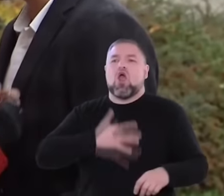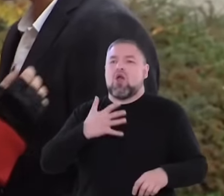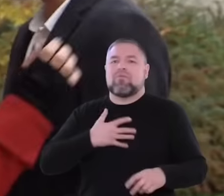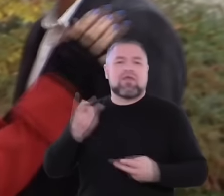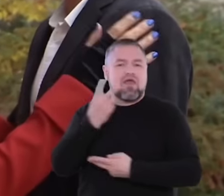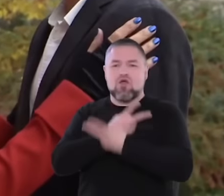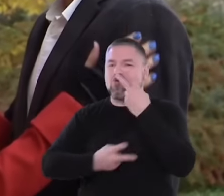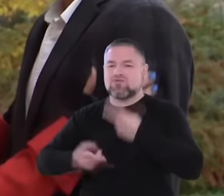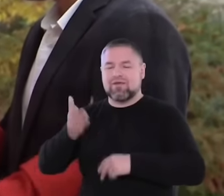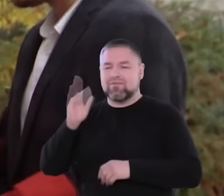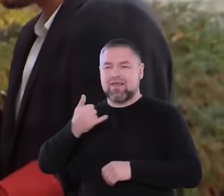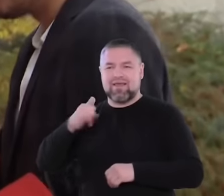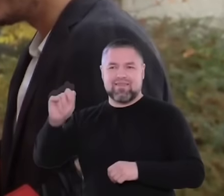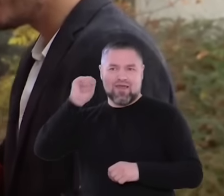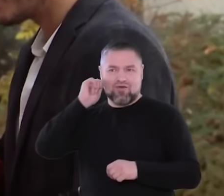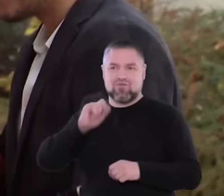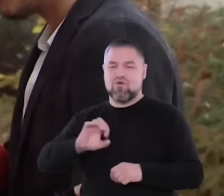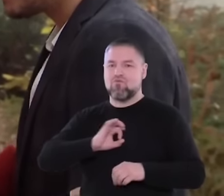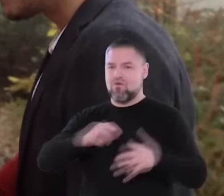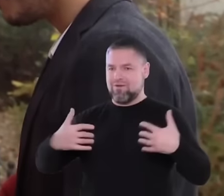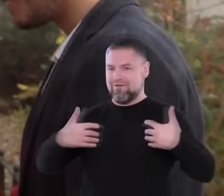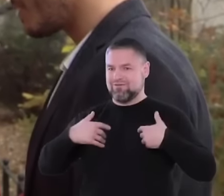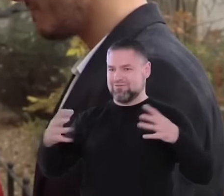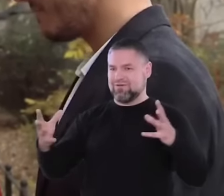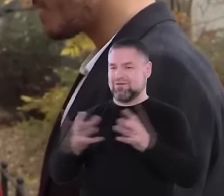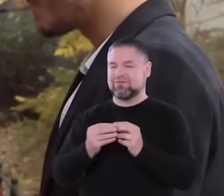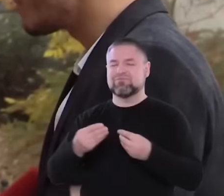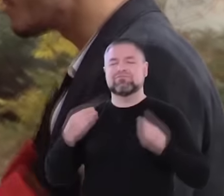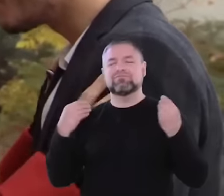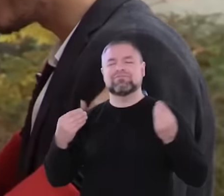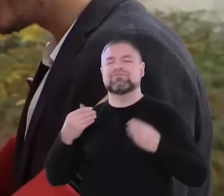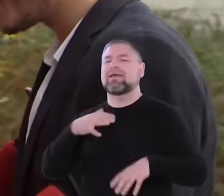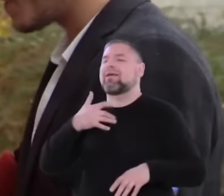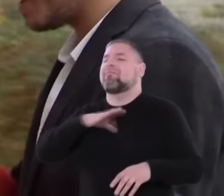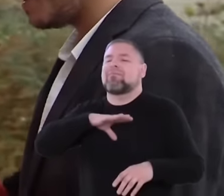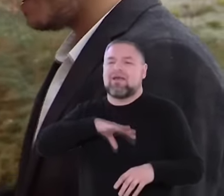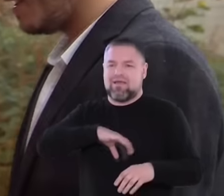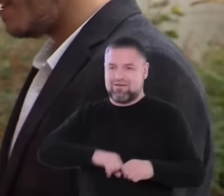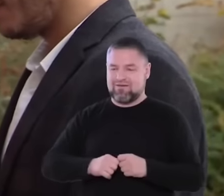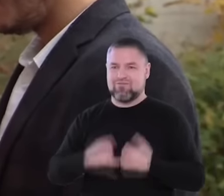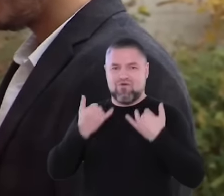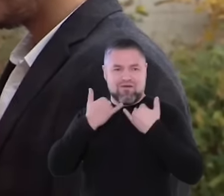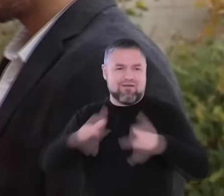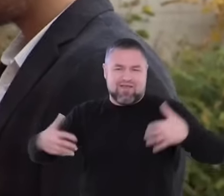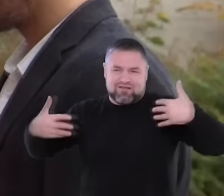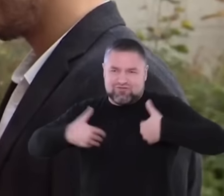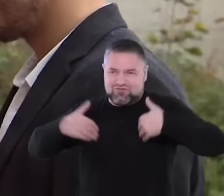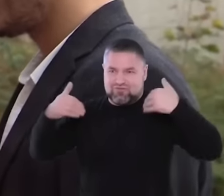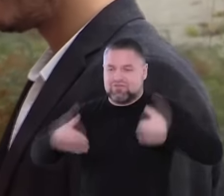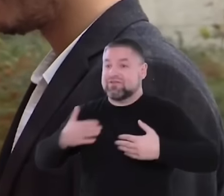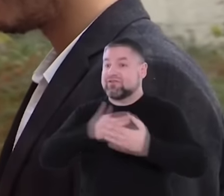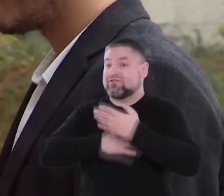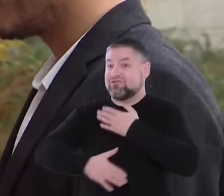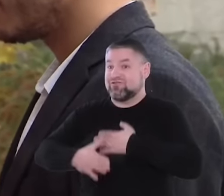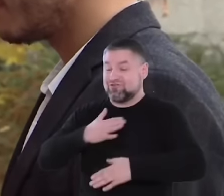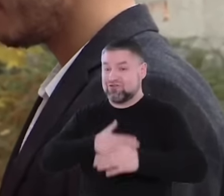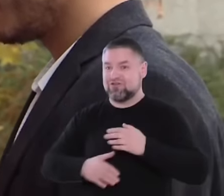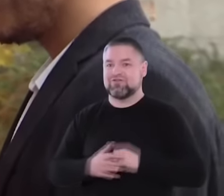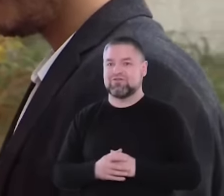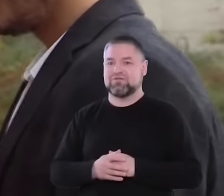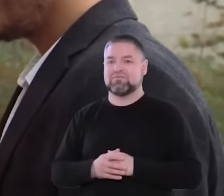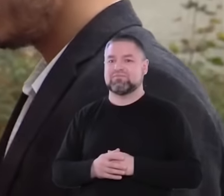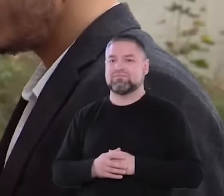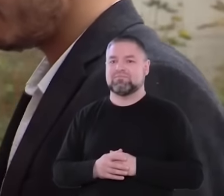nie szukam innej kobiety. Przy tobie moje życie stało się istną bajką. Ja zobaczyłem, że można inaczej. Cieszę się.